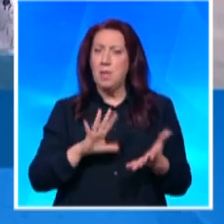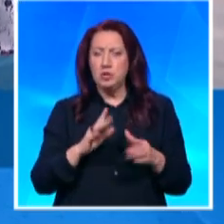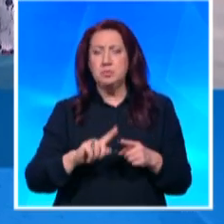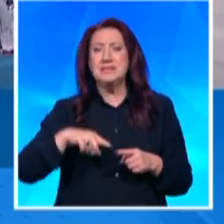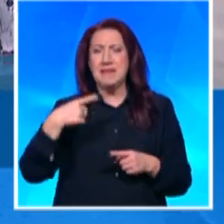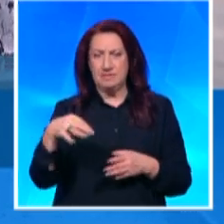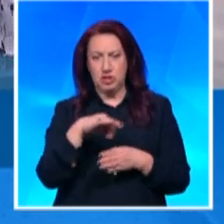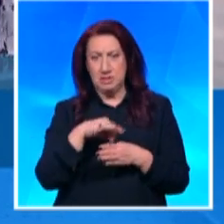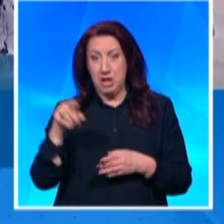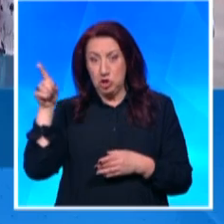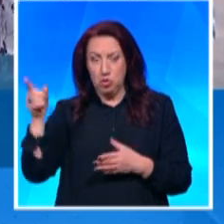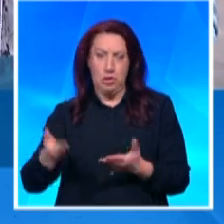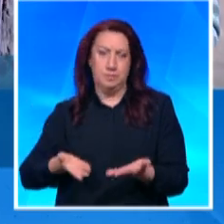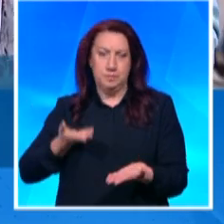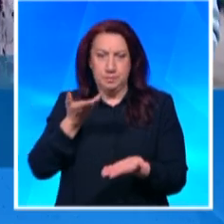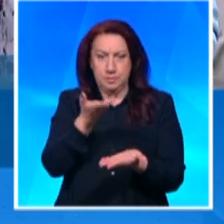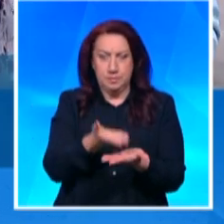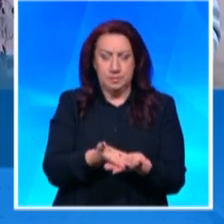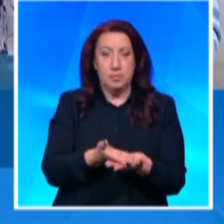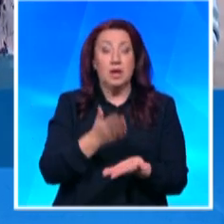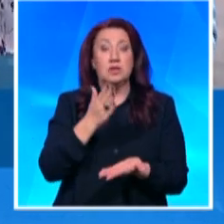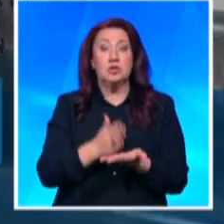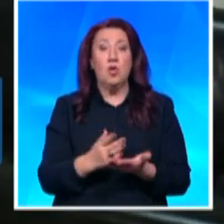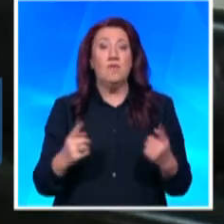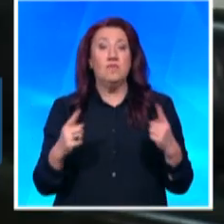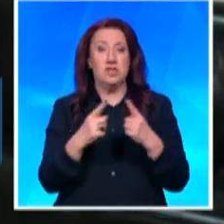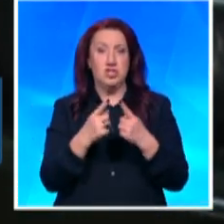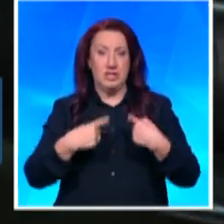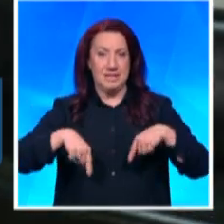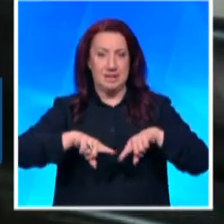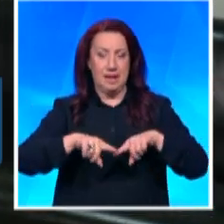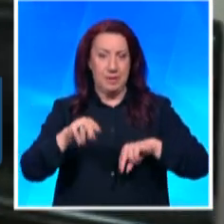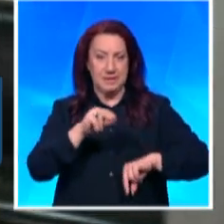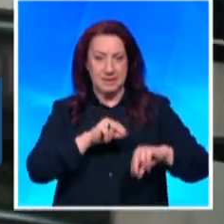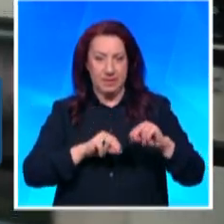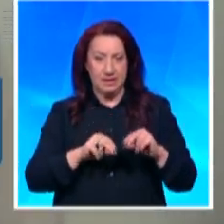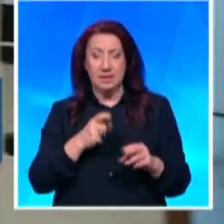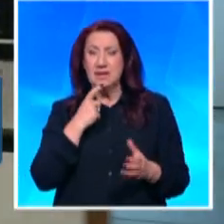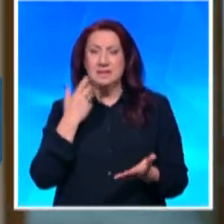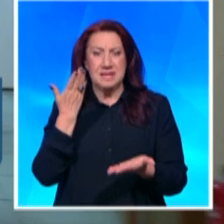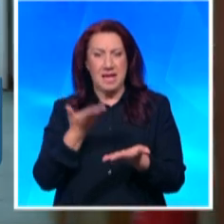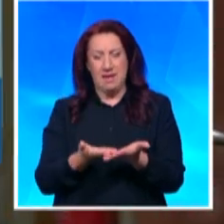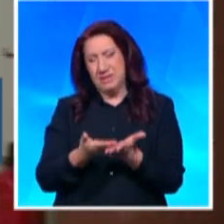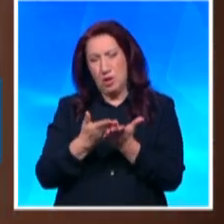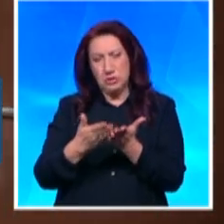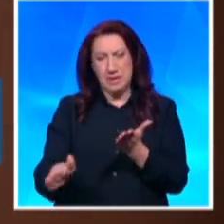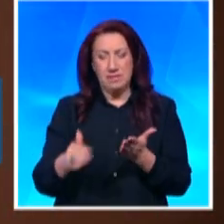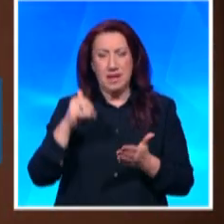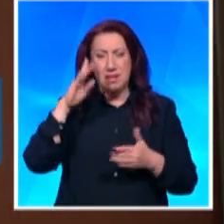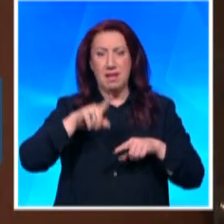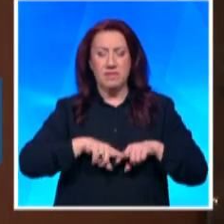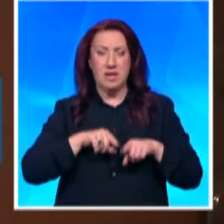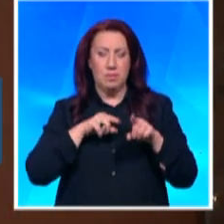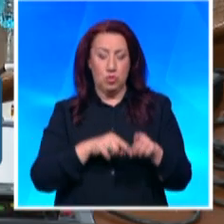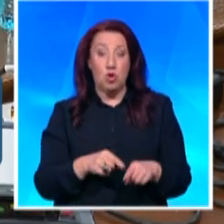съдебен съвет по казуса Гешев. Вижте. Заявката за отстраняването на главния прокурор попада в общественото полезрение